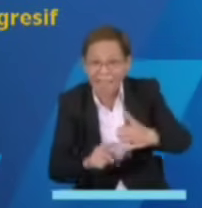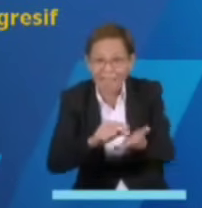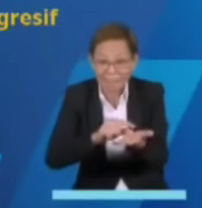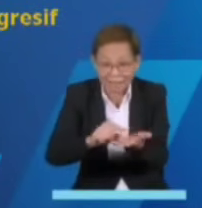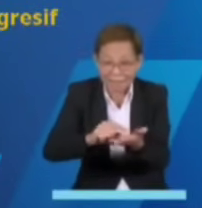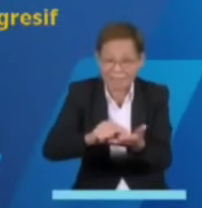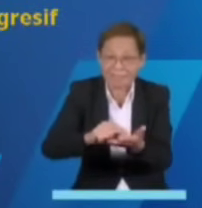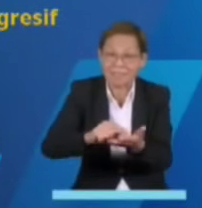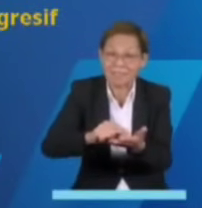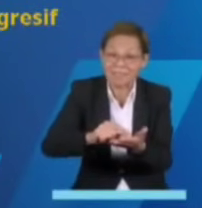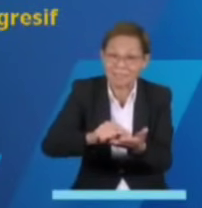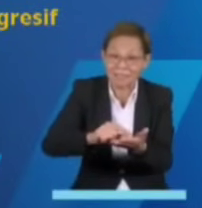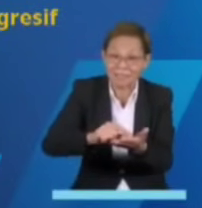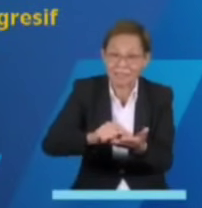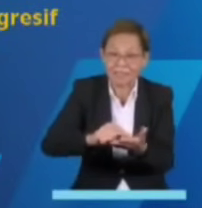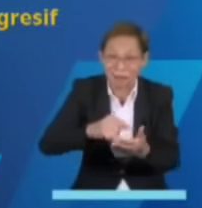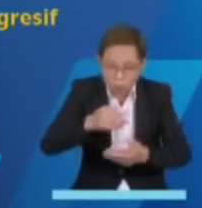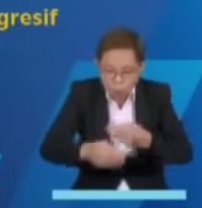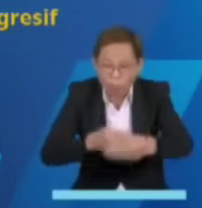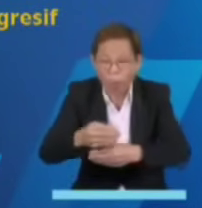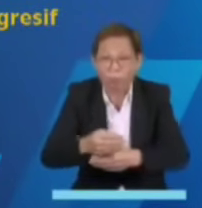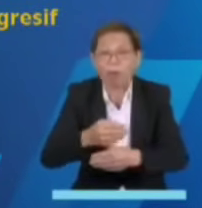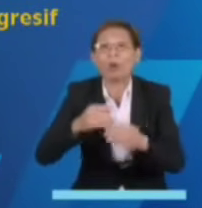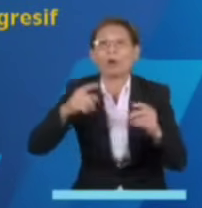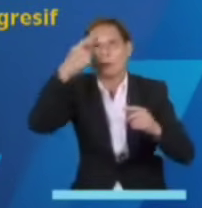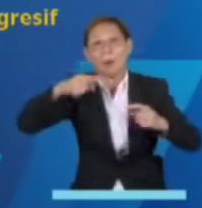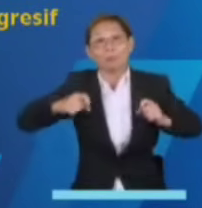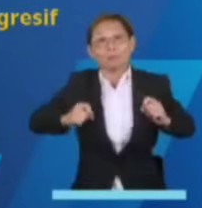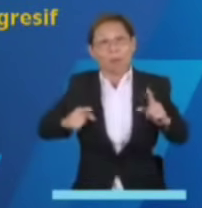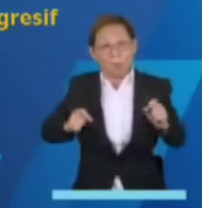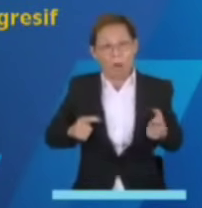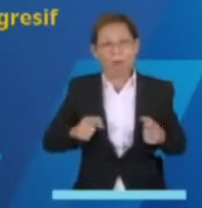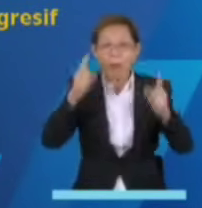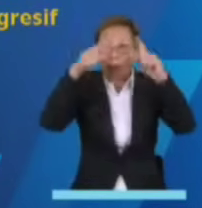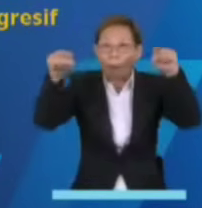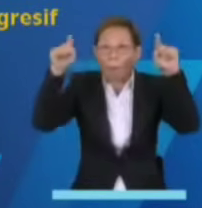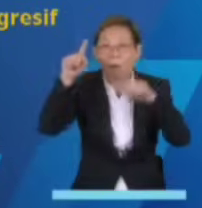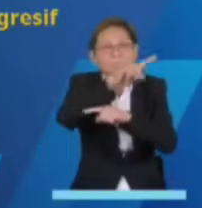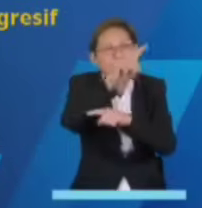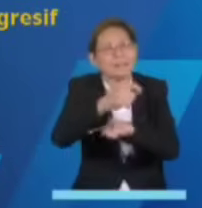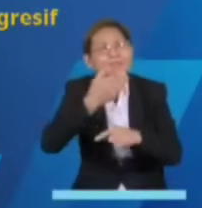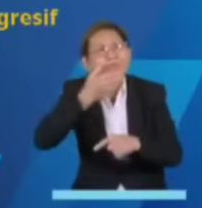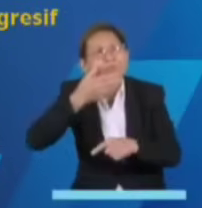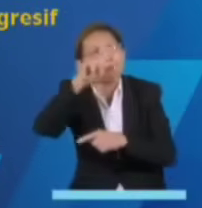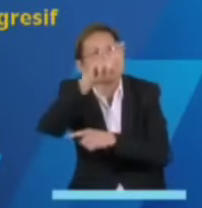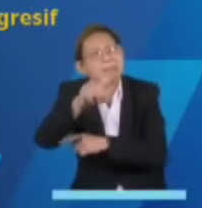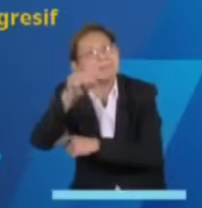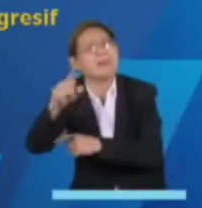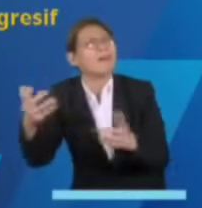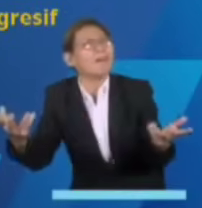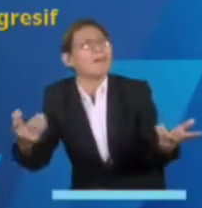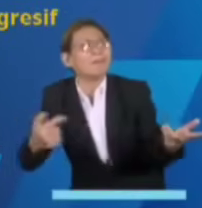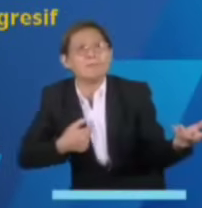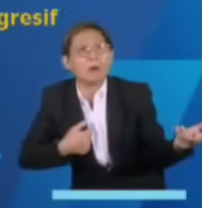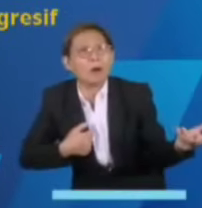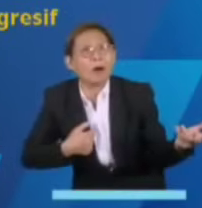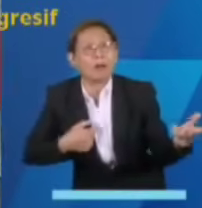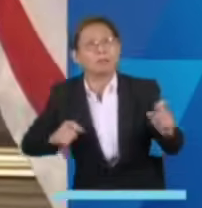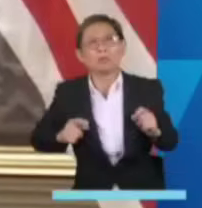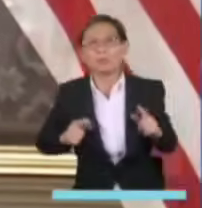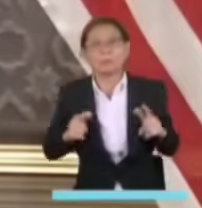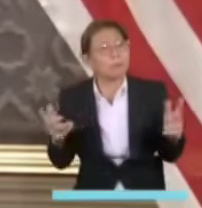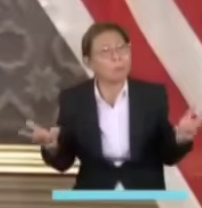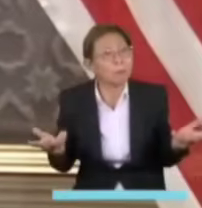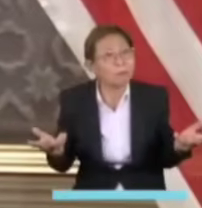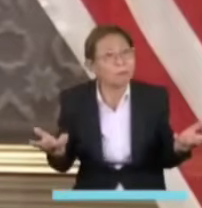swasta, kerana anak-anak muda bertanya, para graduan bertanya, apa nasib mereka di sektor